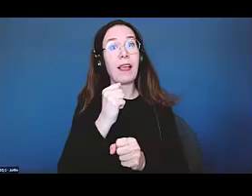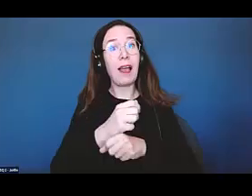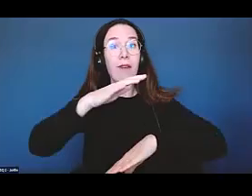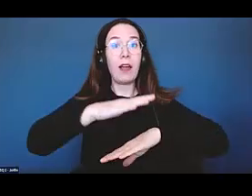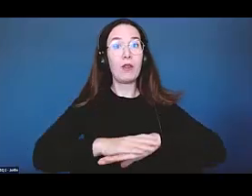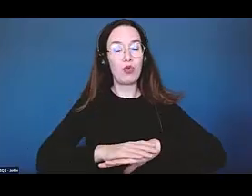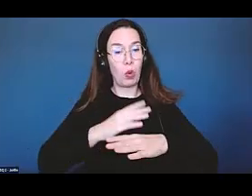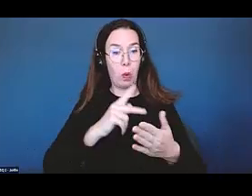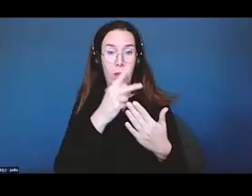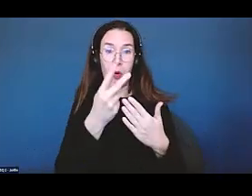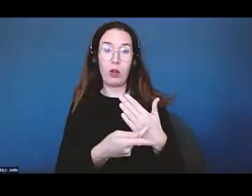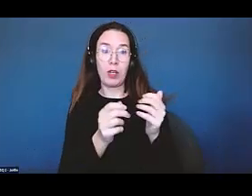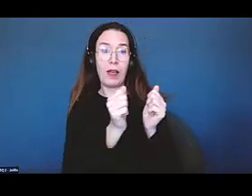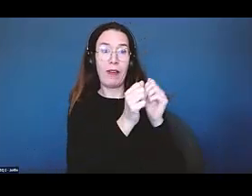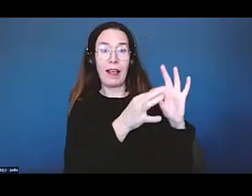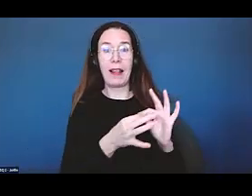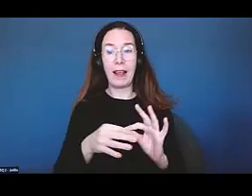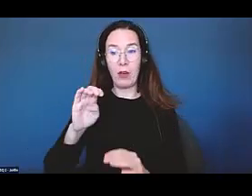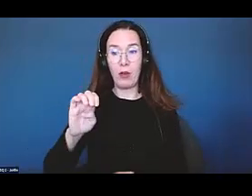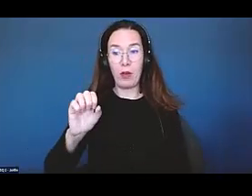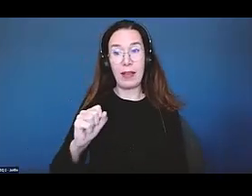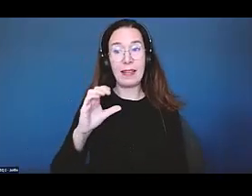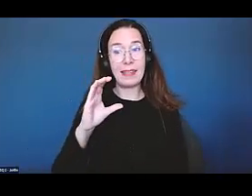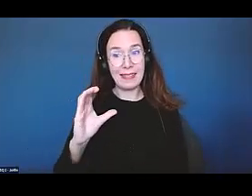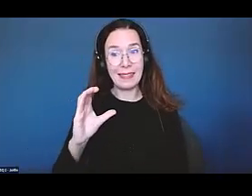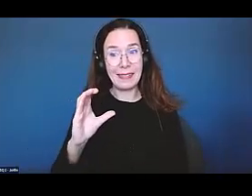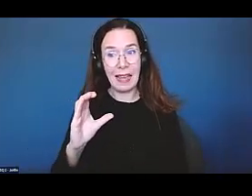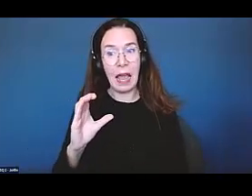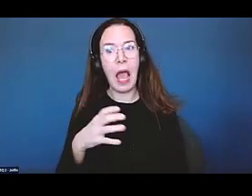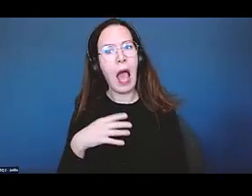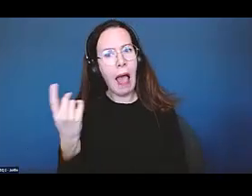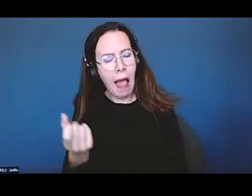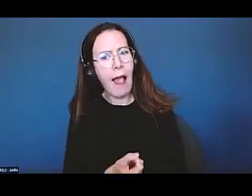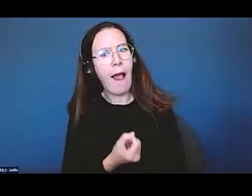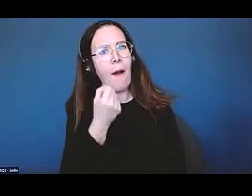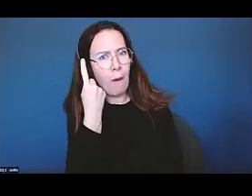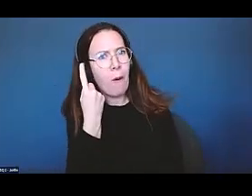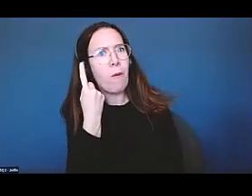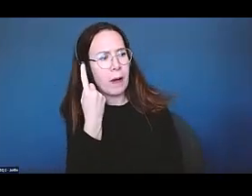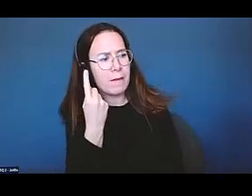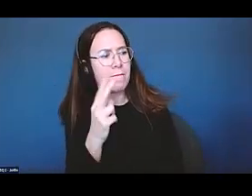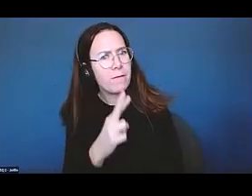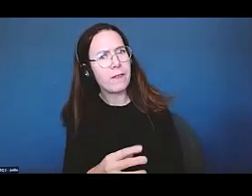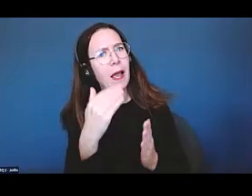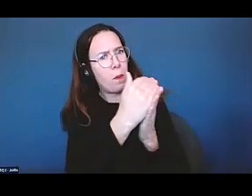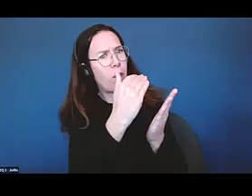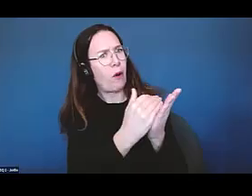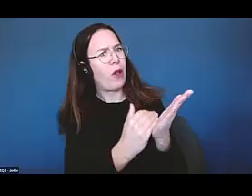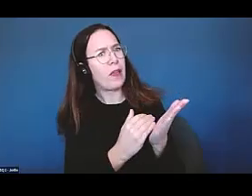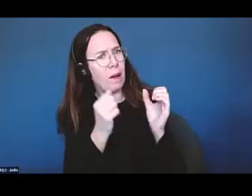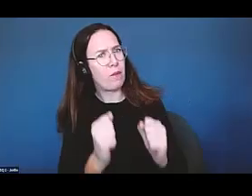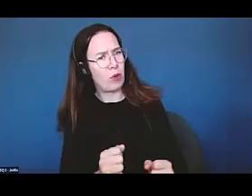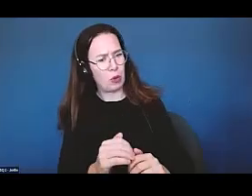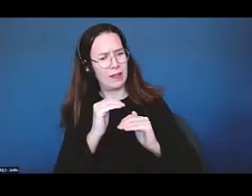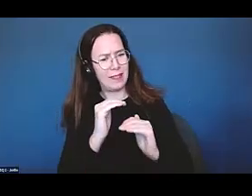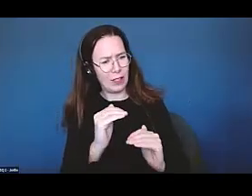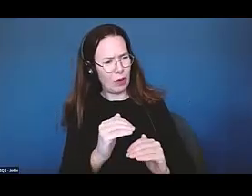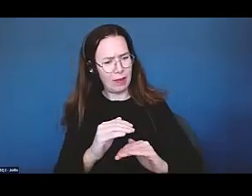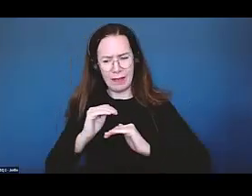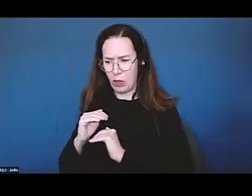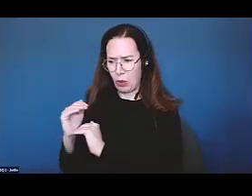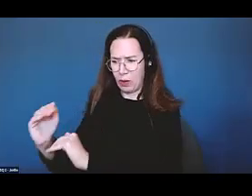lorsque nous travaillons sur ce projet avec l'ESC, nous avons réalisé que ces programmes nous permettaient d'avoir plus de